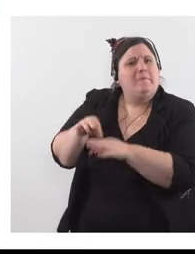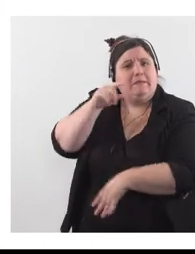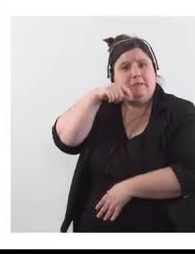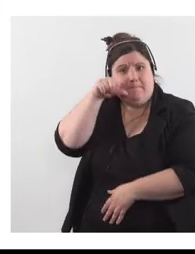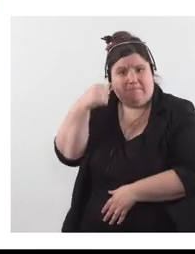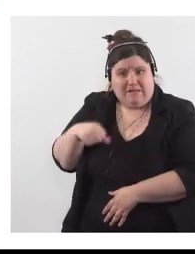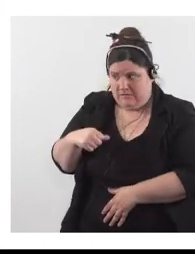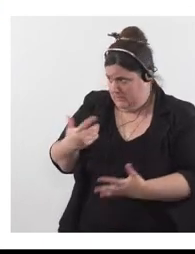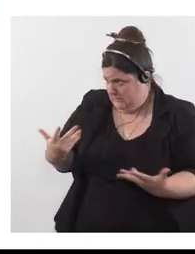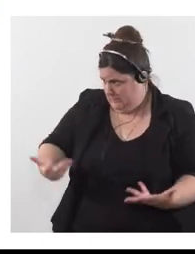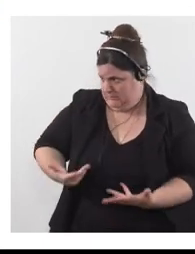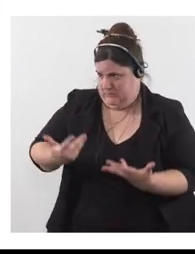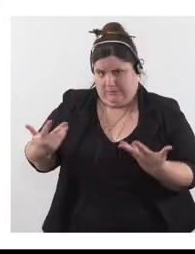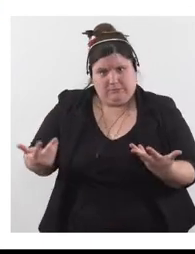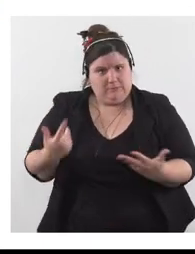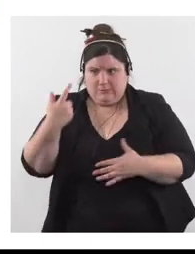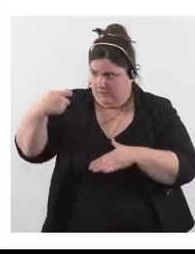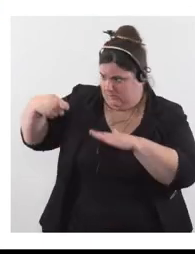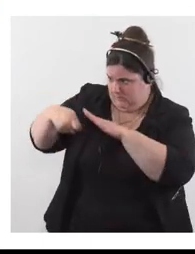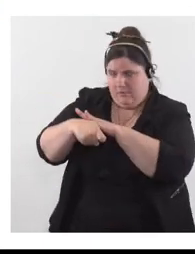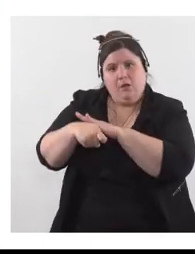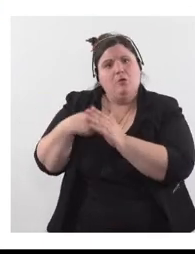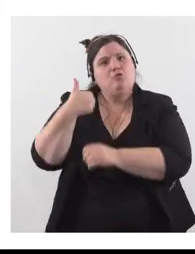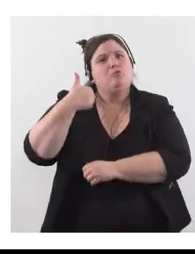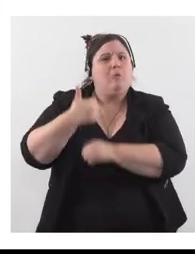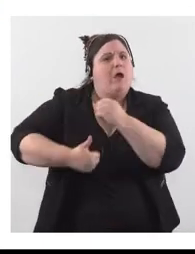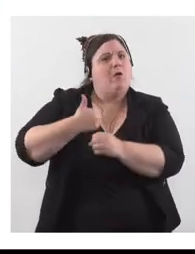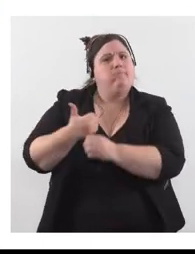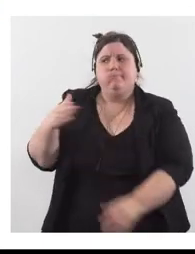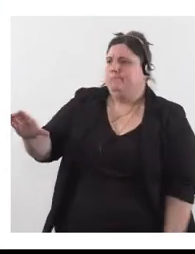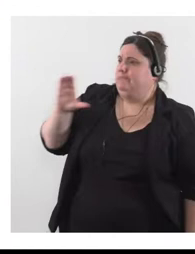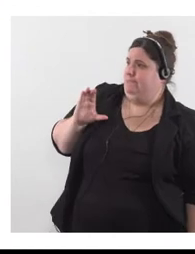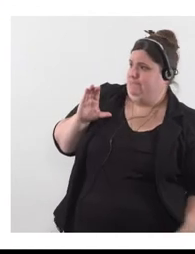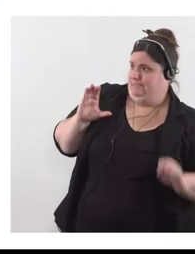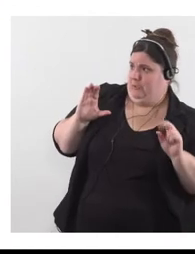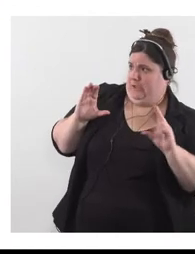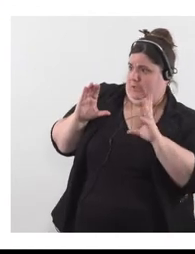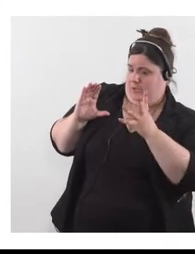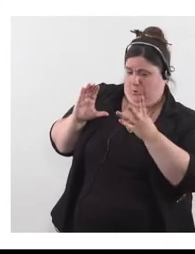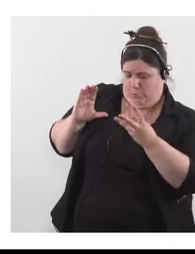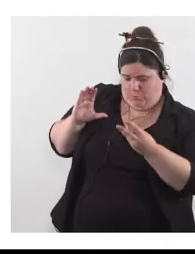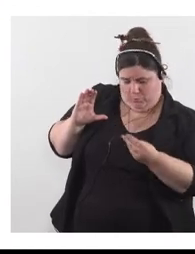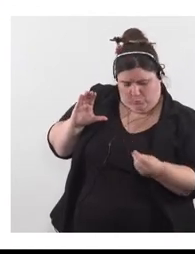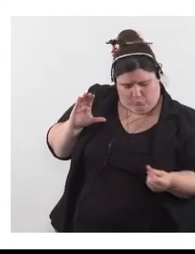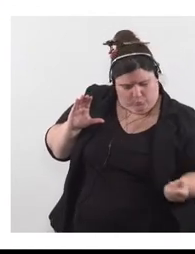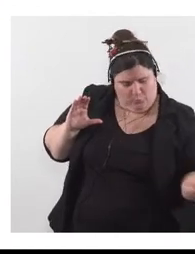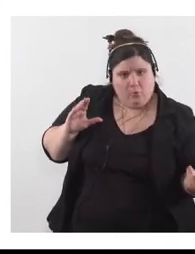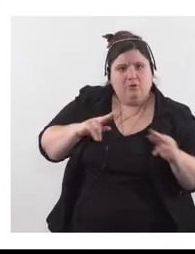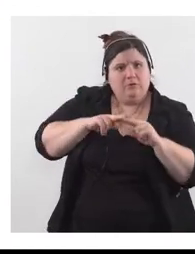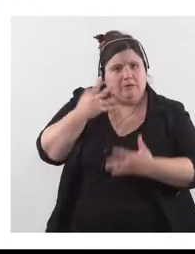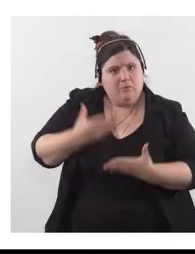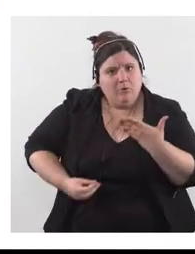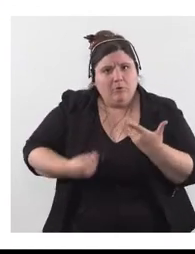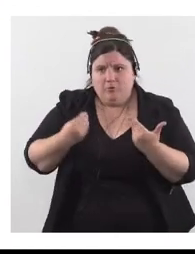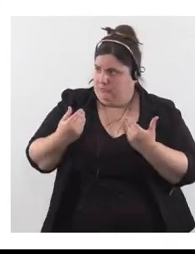trouver des ressources supplémentaires à la dotation annuelle des pouvoirs publics pour ces organismes de promotion de l'égalité